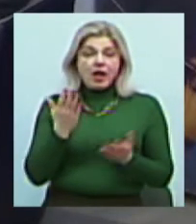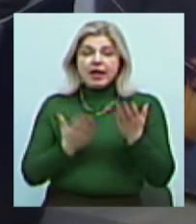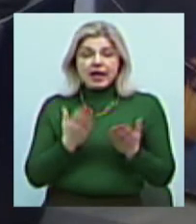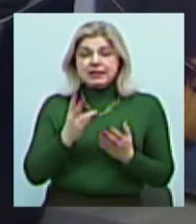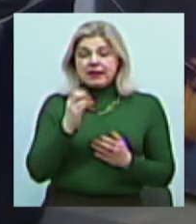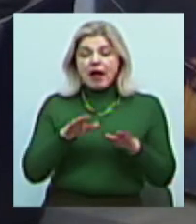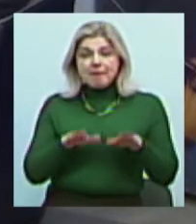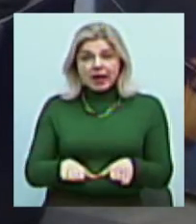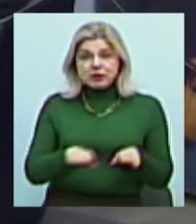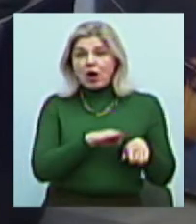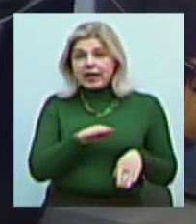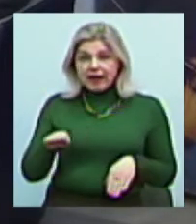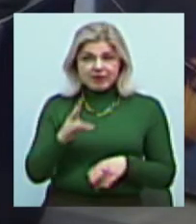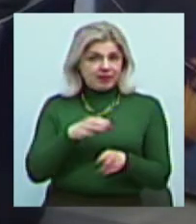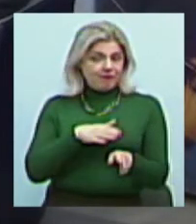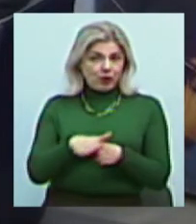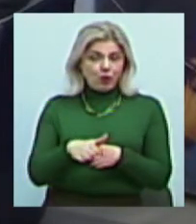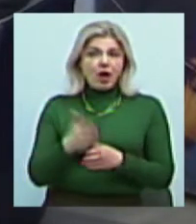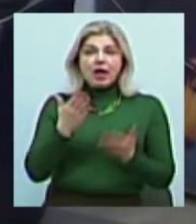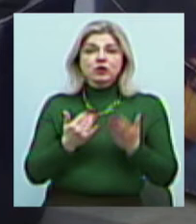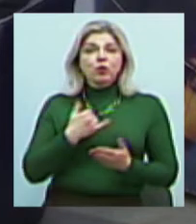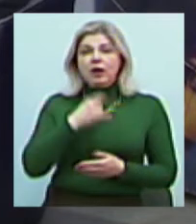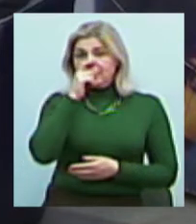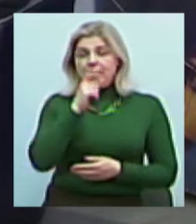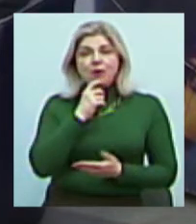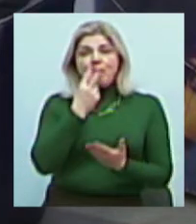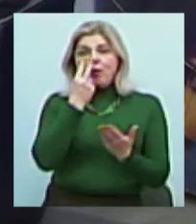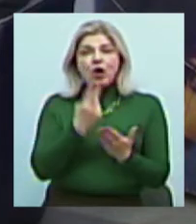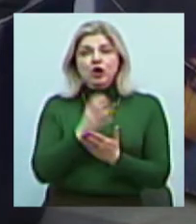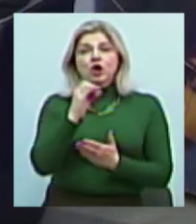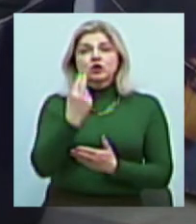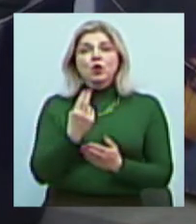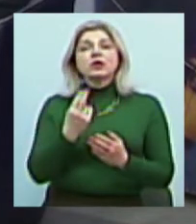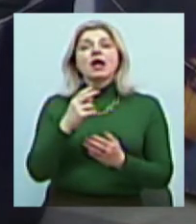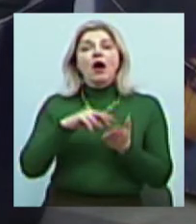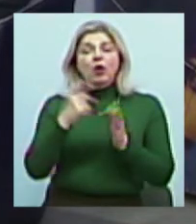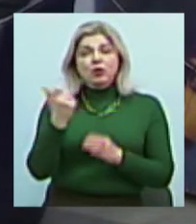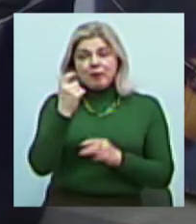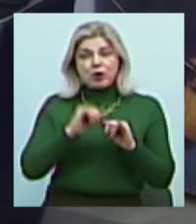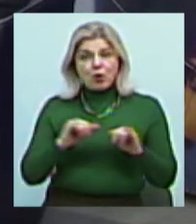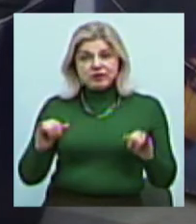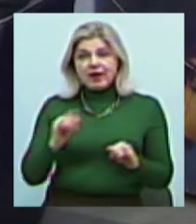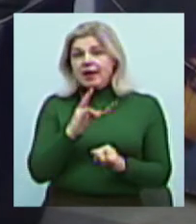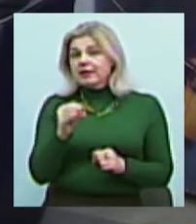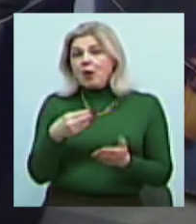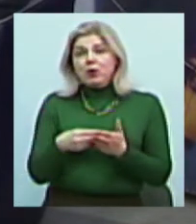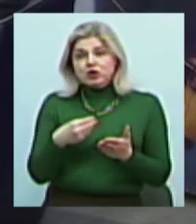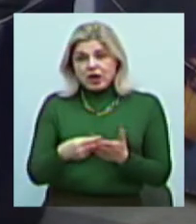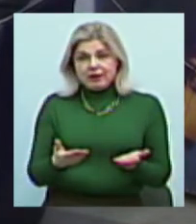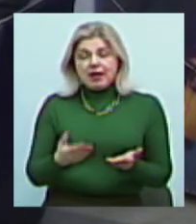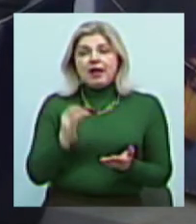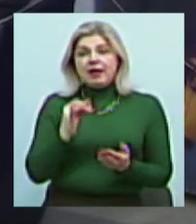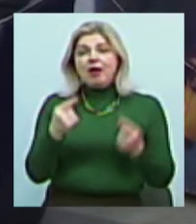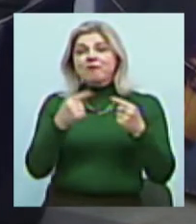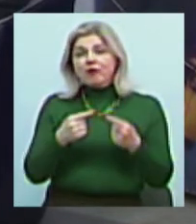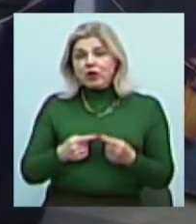не виконується, якщо у нас незрозумілі показники ні соціально-економічного розвитку, ні в бюджетному процесі, ну, відповідно,